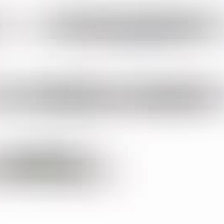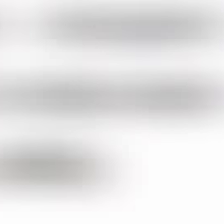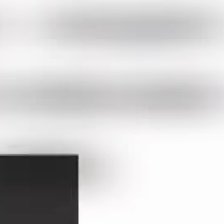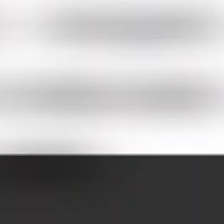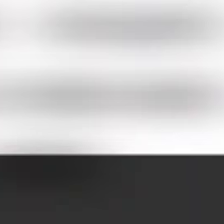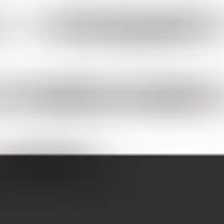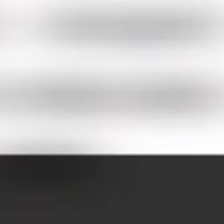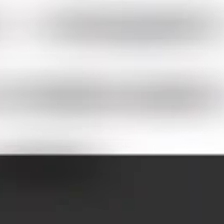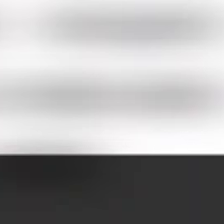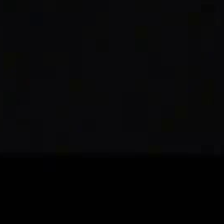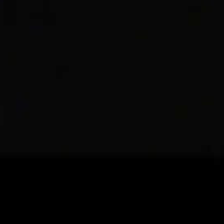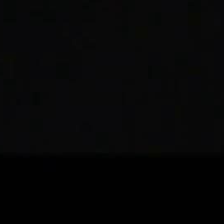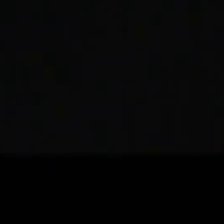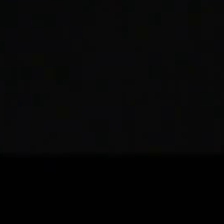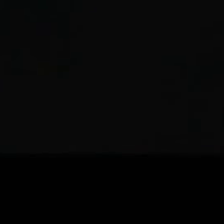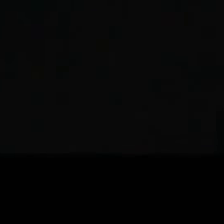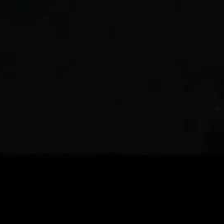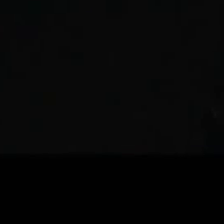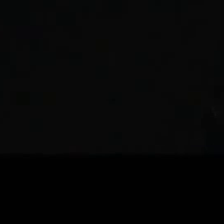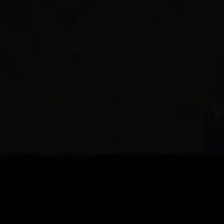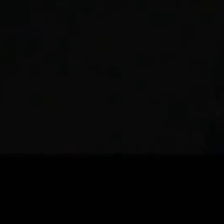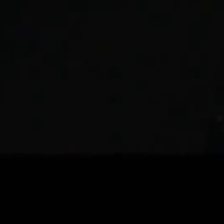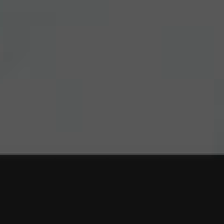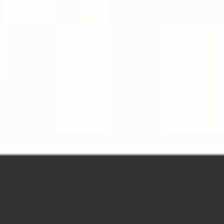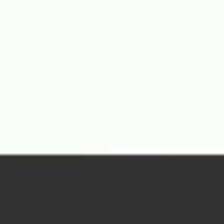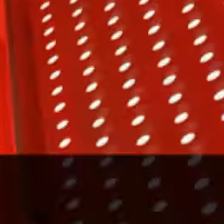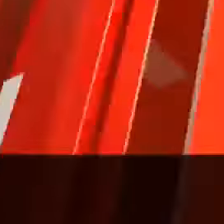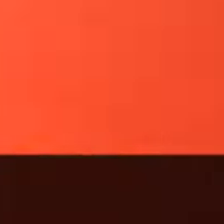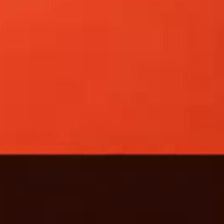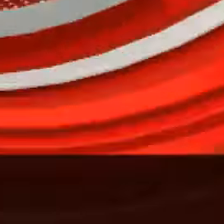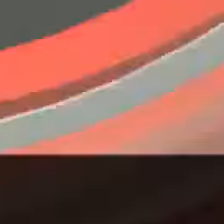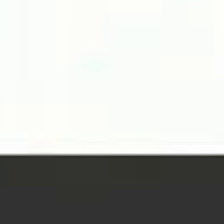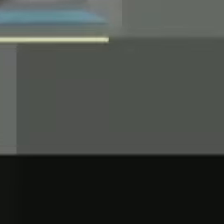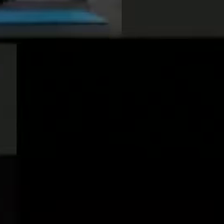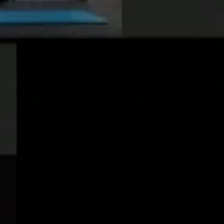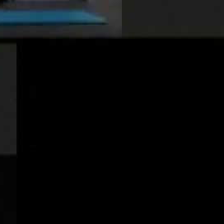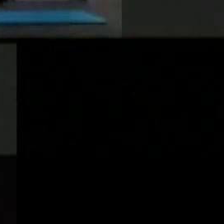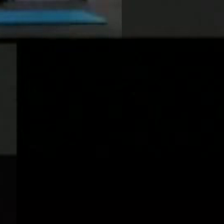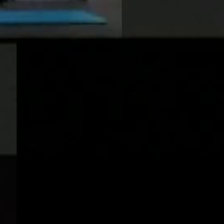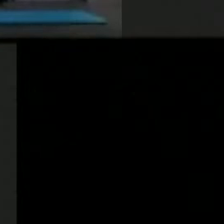Kejohanan e-sport My Stay at Home Challenge usaha sokong PKP.